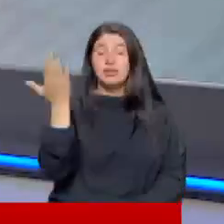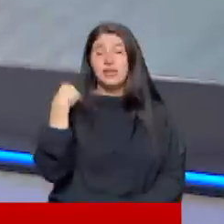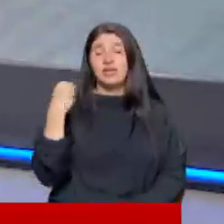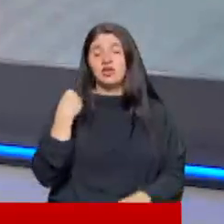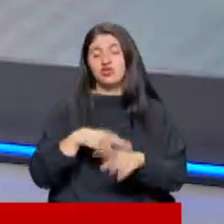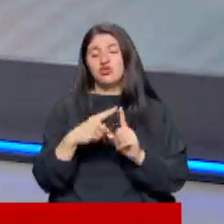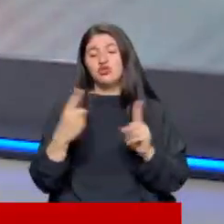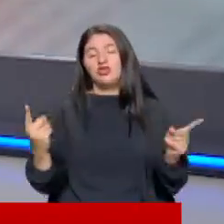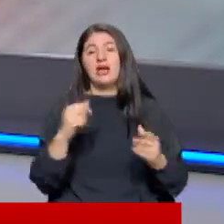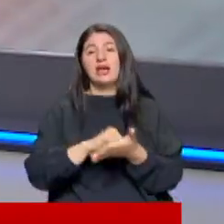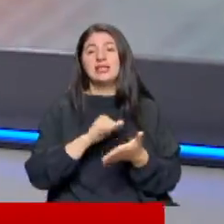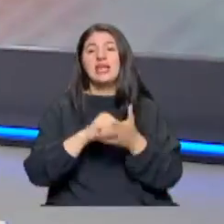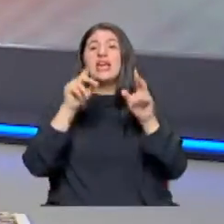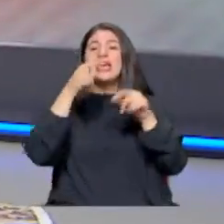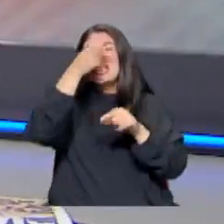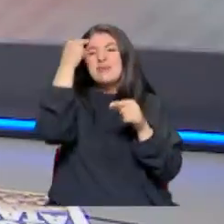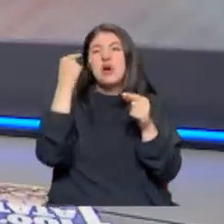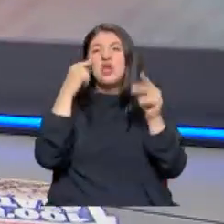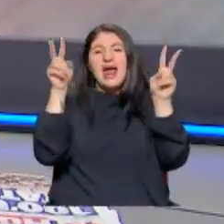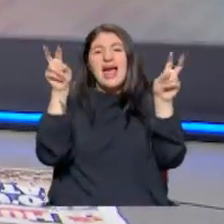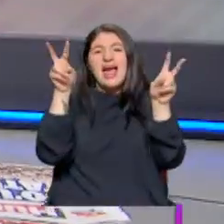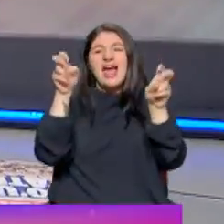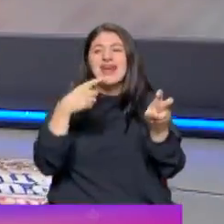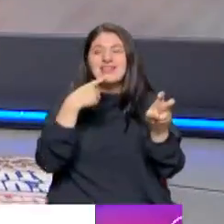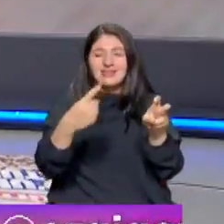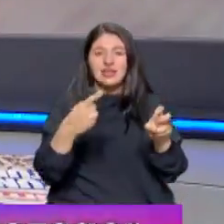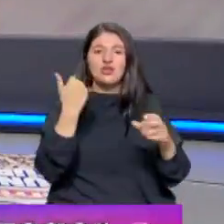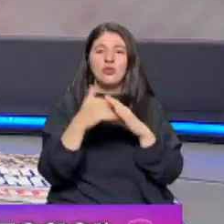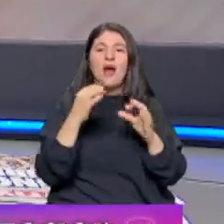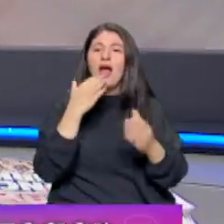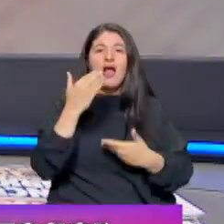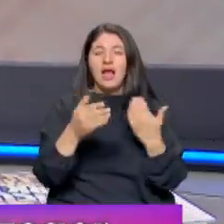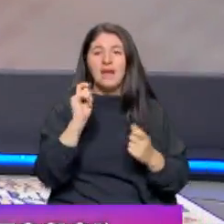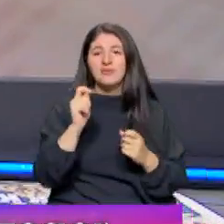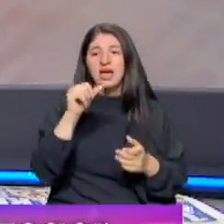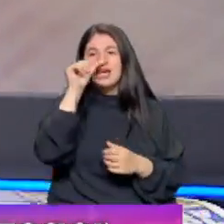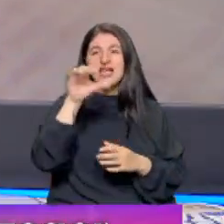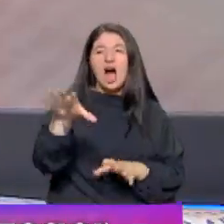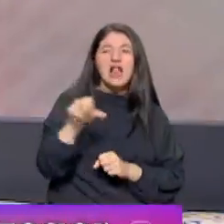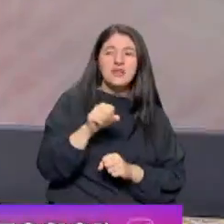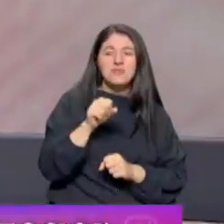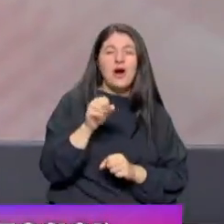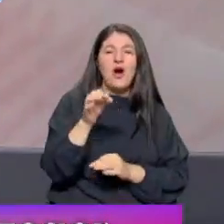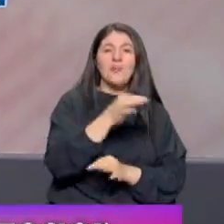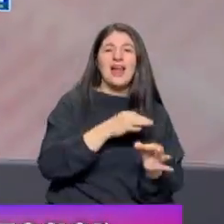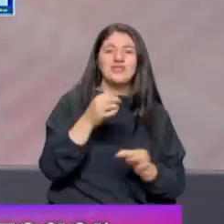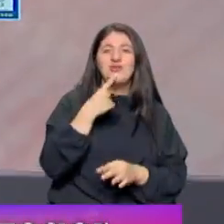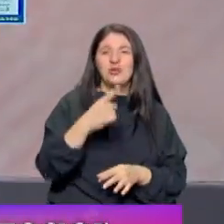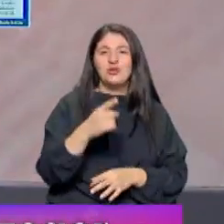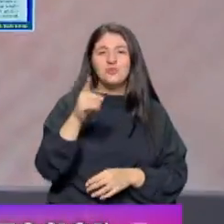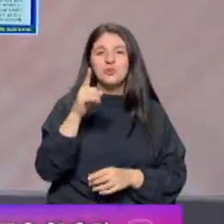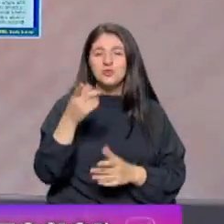Çağ gazetesinin imkan dahilinde diye tırnak içine alarak yorumuyla aktardığı, gaz alma operasyonu olarak yorumladığı